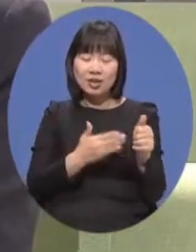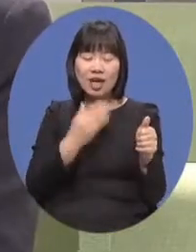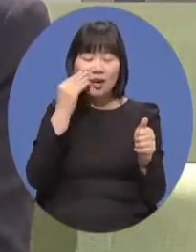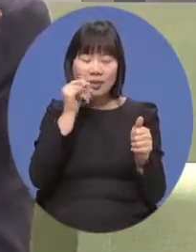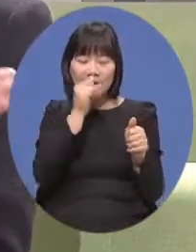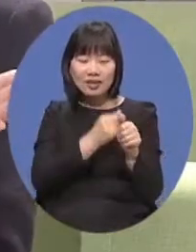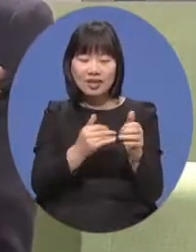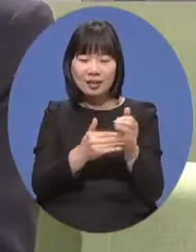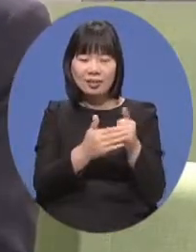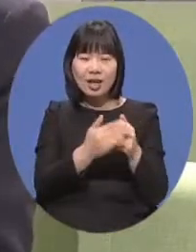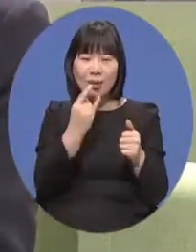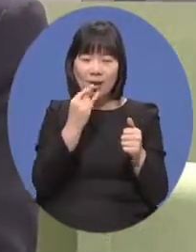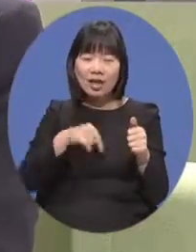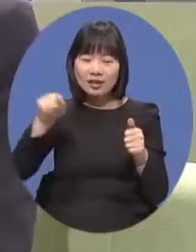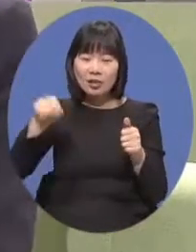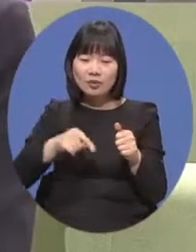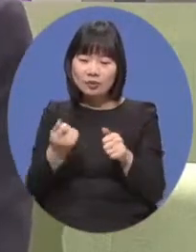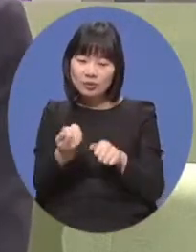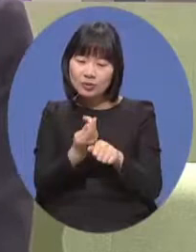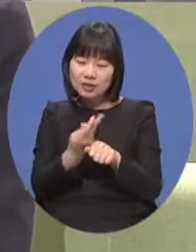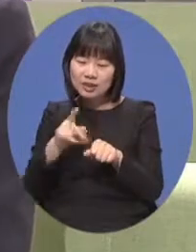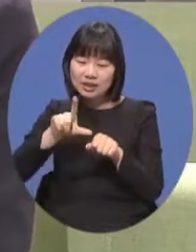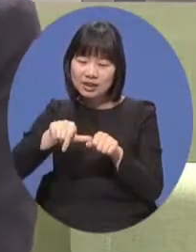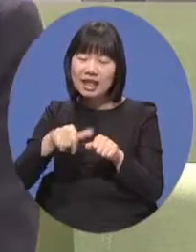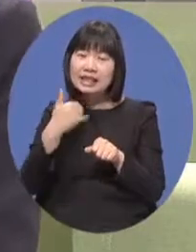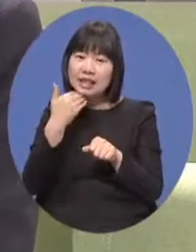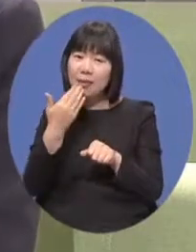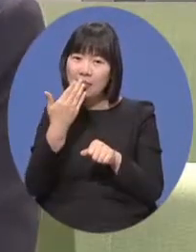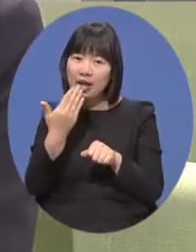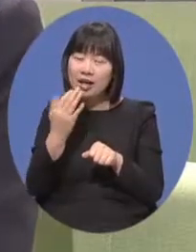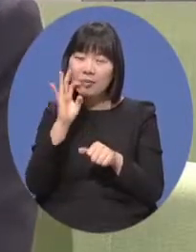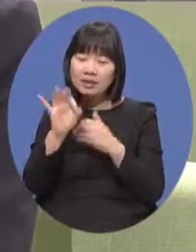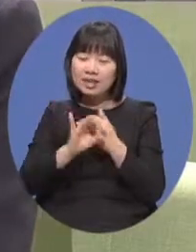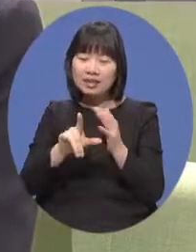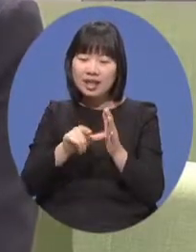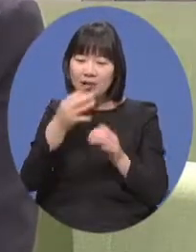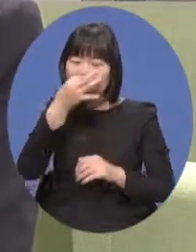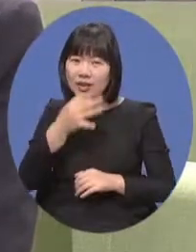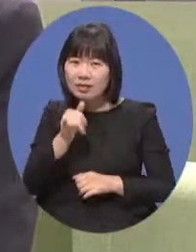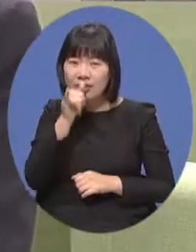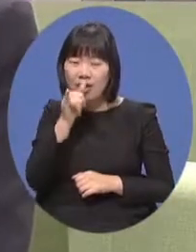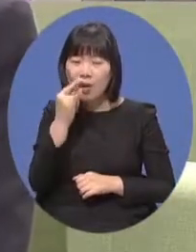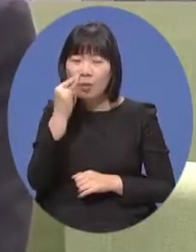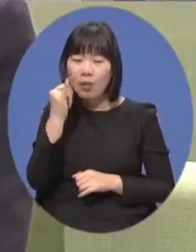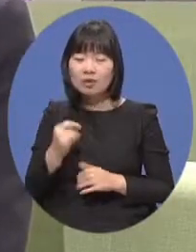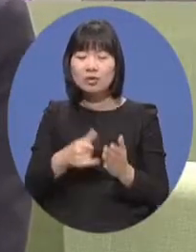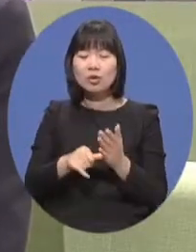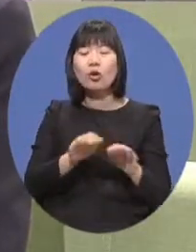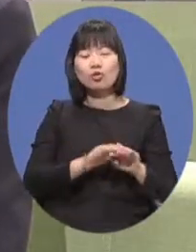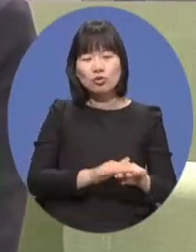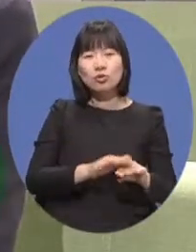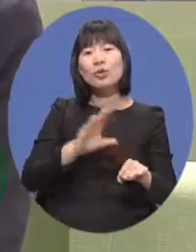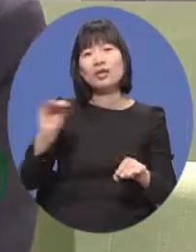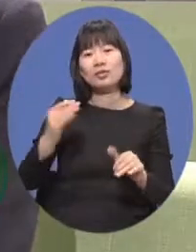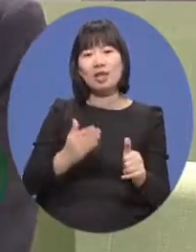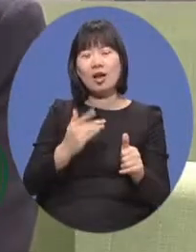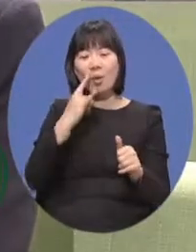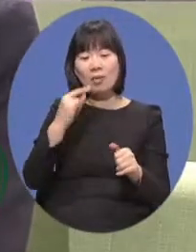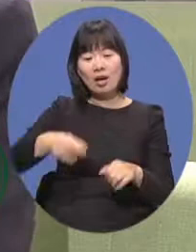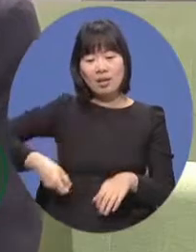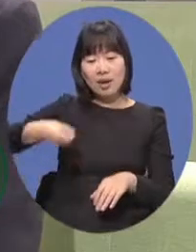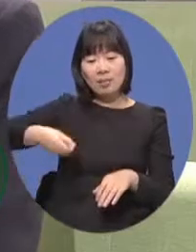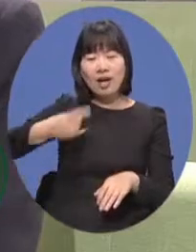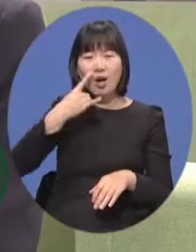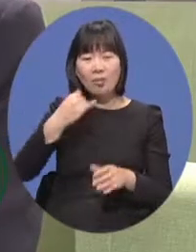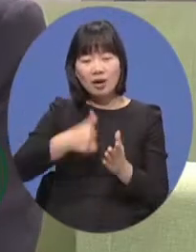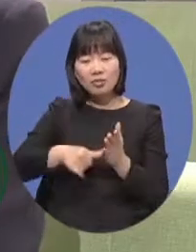익숙해졌기 때문에 엄마가 갔다 오는 몇 시간을 기다릴 수 있거든요. 만약에 이제 이때 힘들어 한다면 어머님 물건을 놓고 가시면 돼요. 엄마 가방이라든지